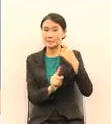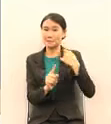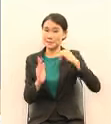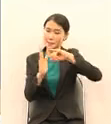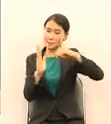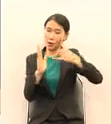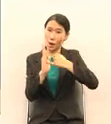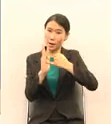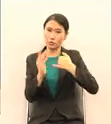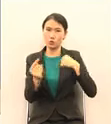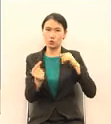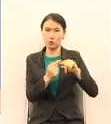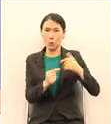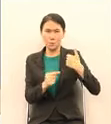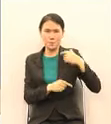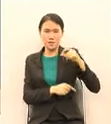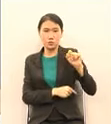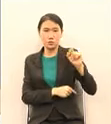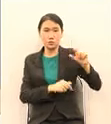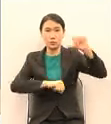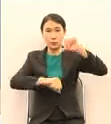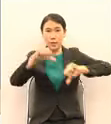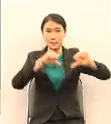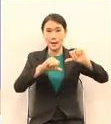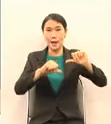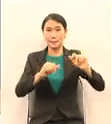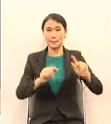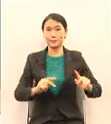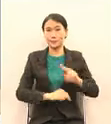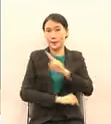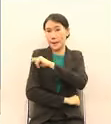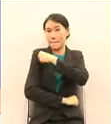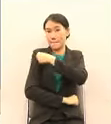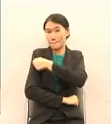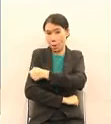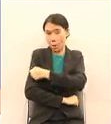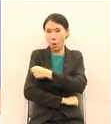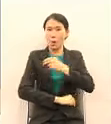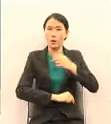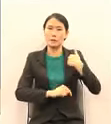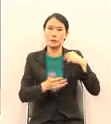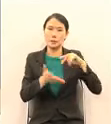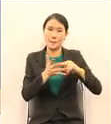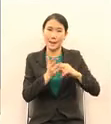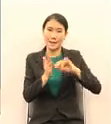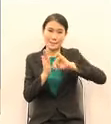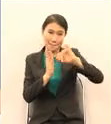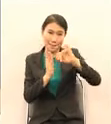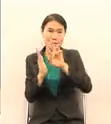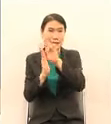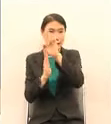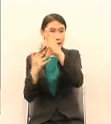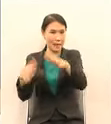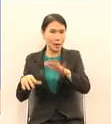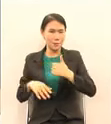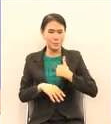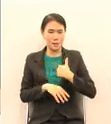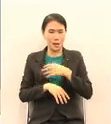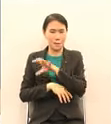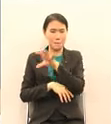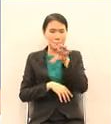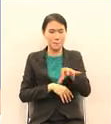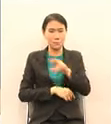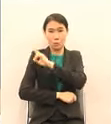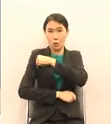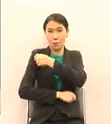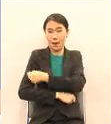ากศูนย์วิทยาศาสตร์การแพทย์ที่เชียงใหม่แล้วก็ที่เชียงรายแล้วเนี่ยโรงพยาบาลนคร